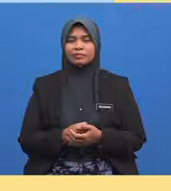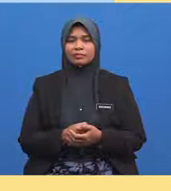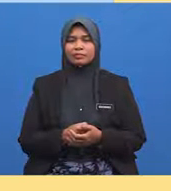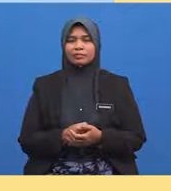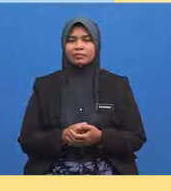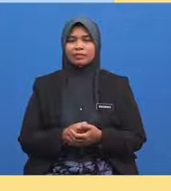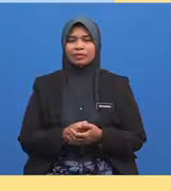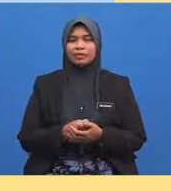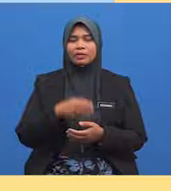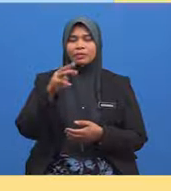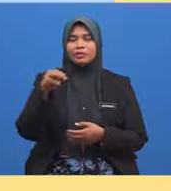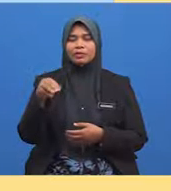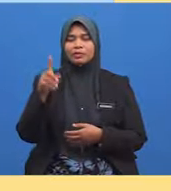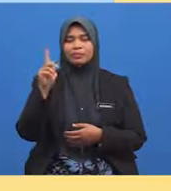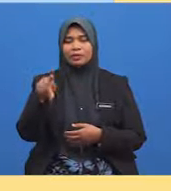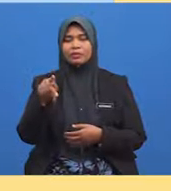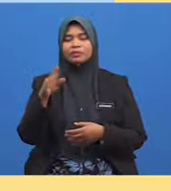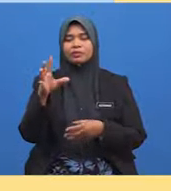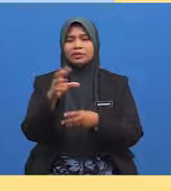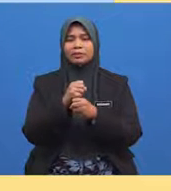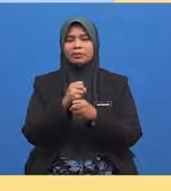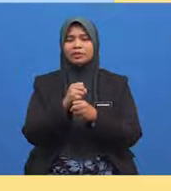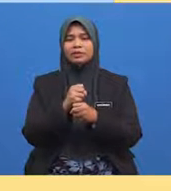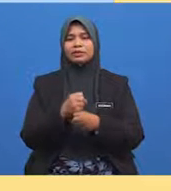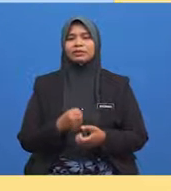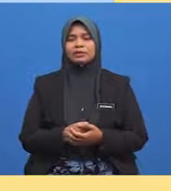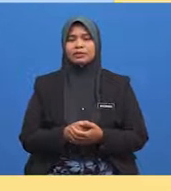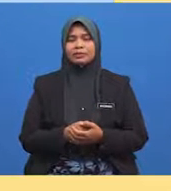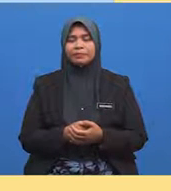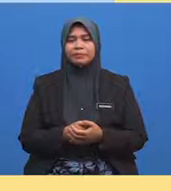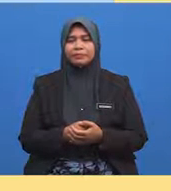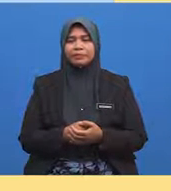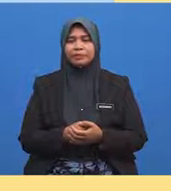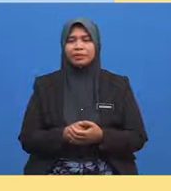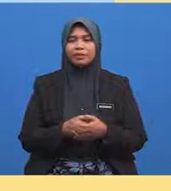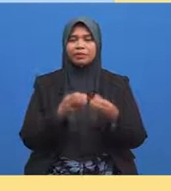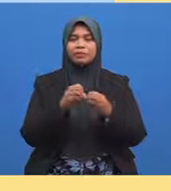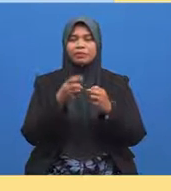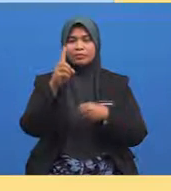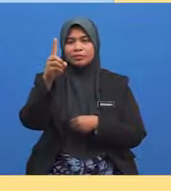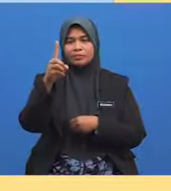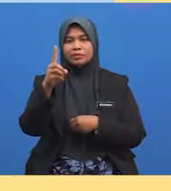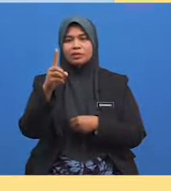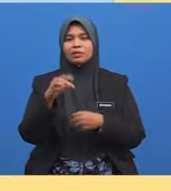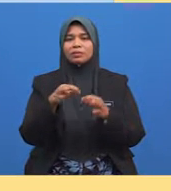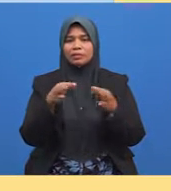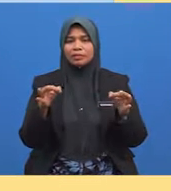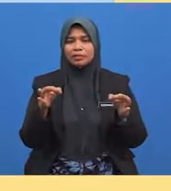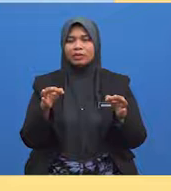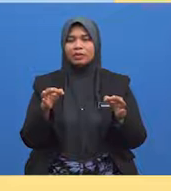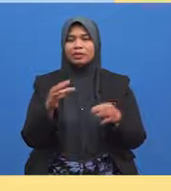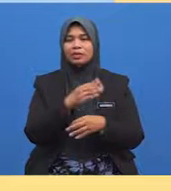Kali ini, murid-murid perlu mencapai standard pembelajaran yang berikut. Yang pertama, menghuraikan